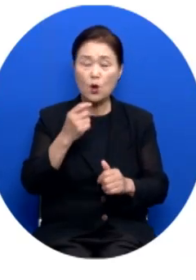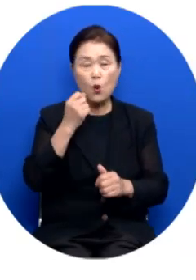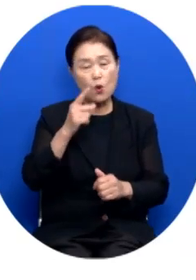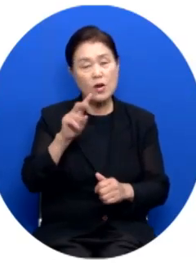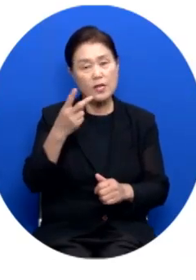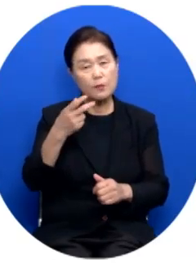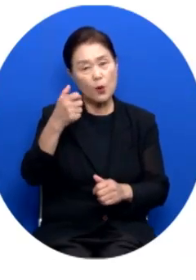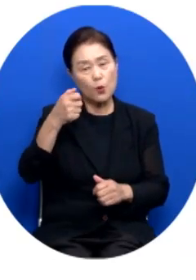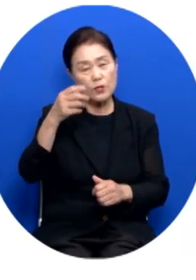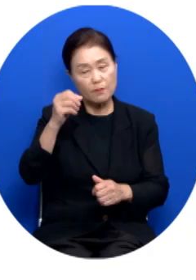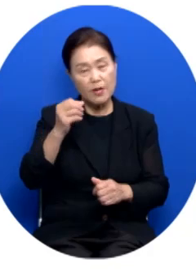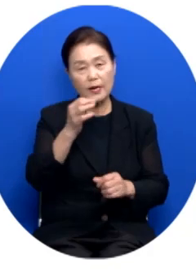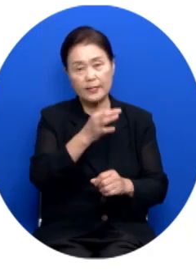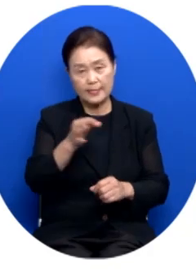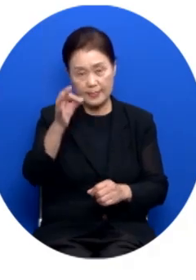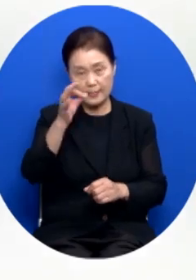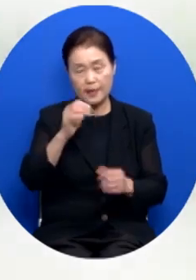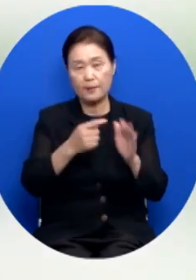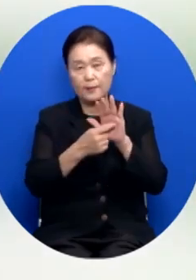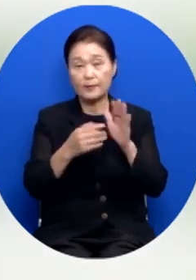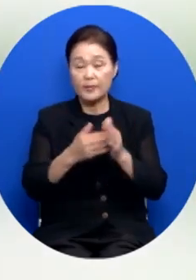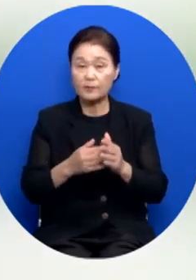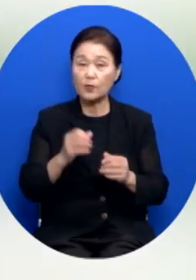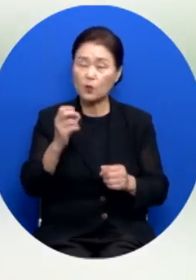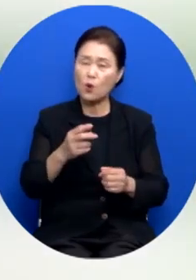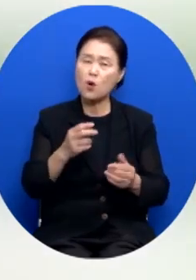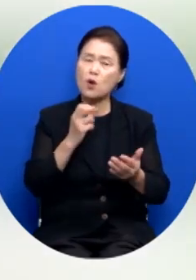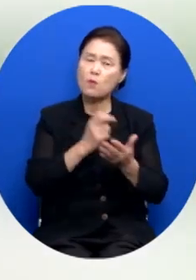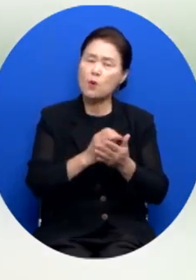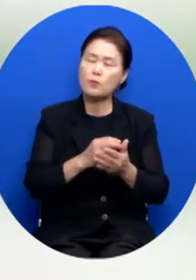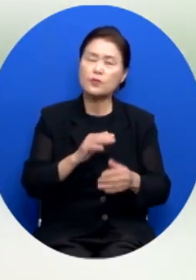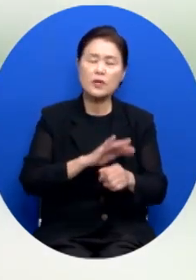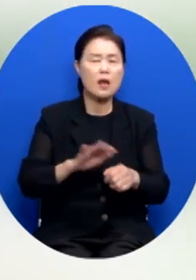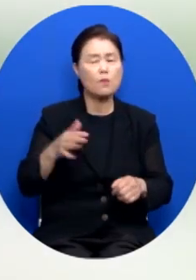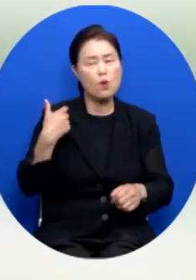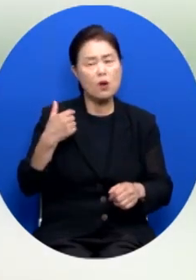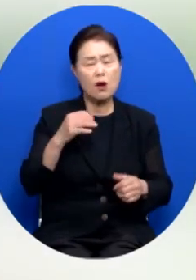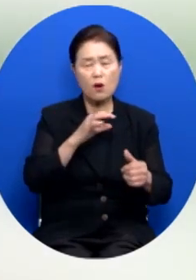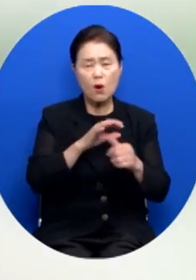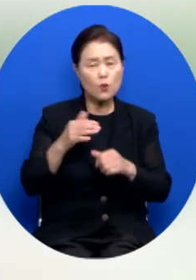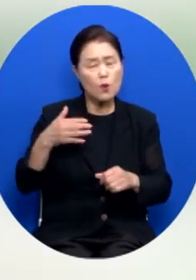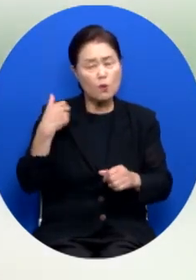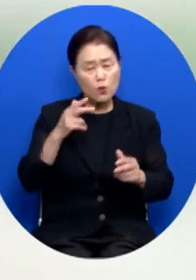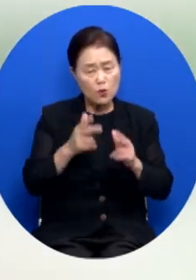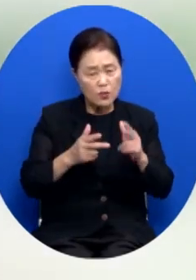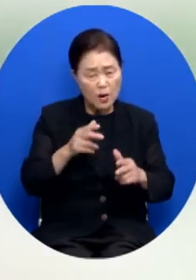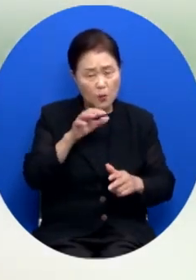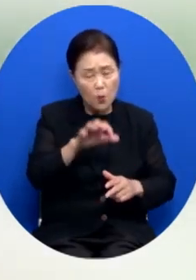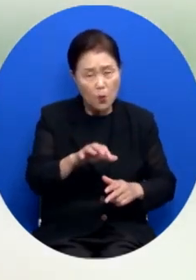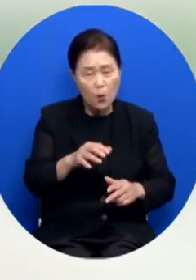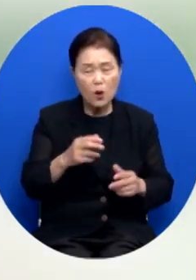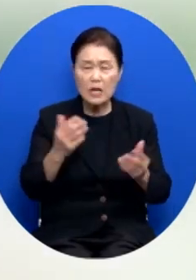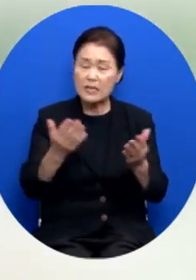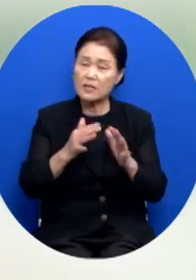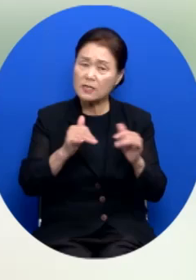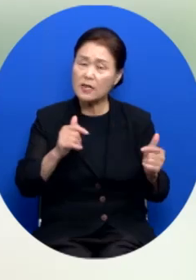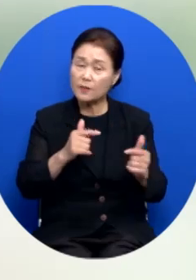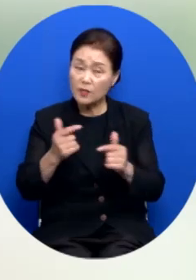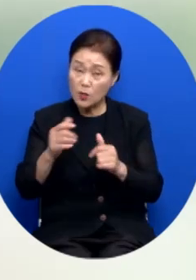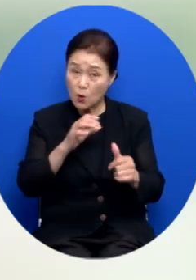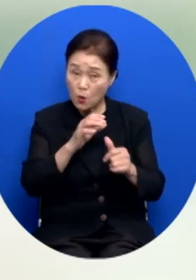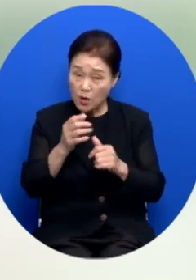250만 원까지 인상하기로 했습니다. 또 제도를 잘 모르거나 활용이 어려운 소규모 사업체 근로자들의 활용도를 높이기